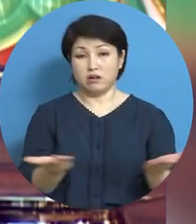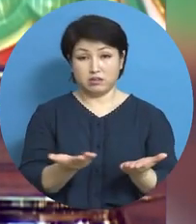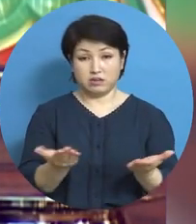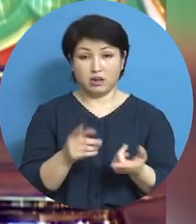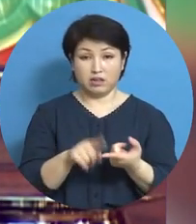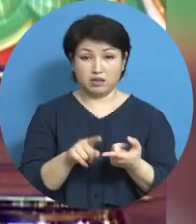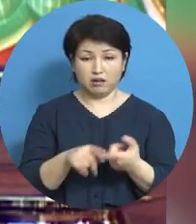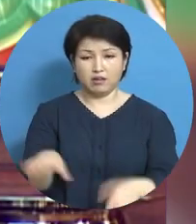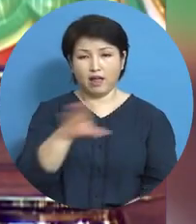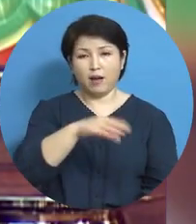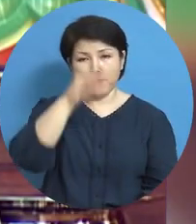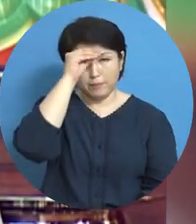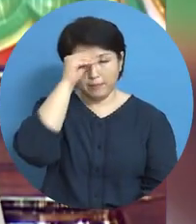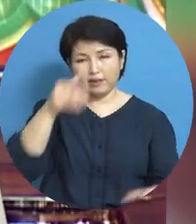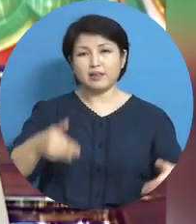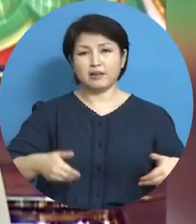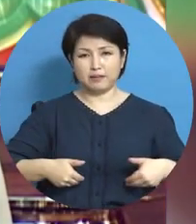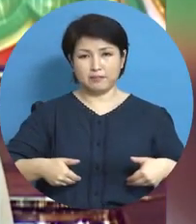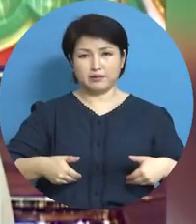다 본받아야 합니다.